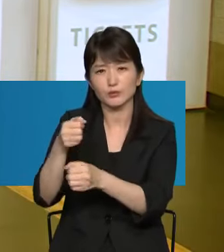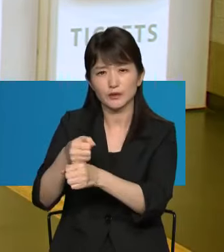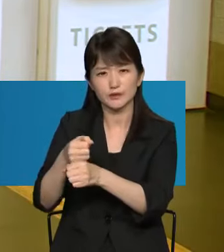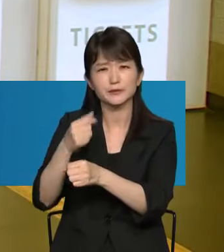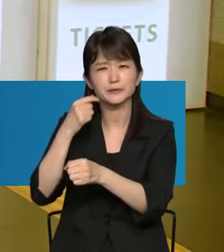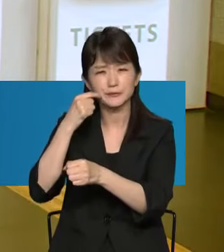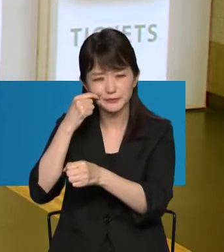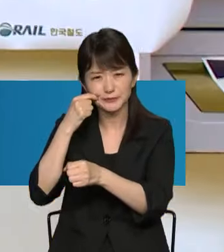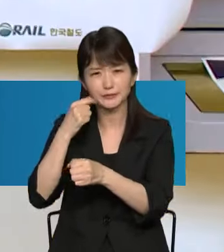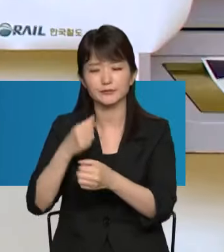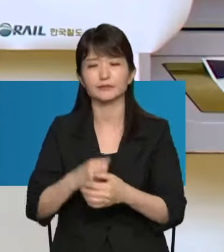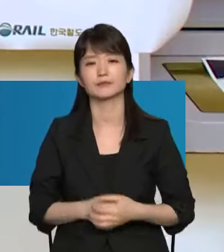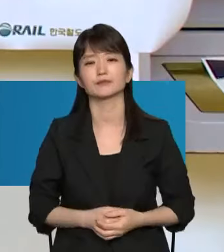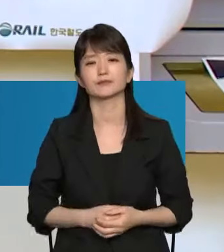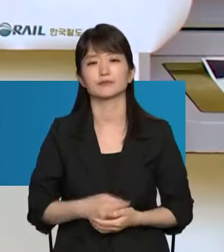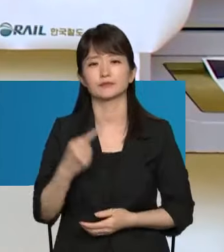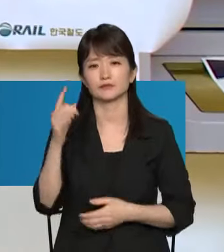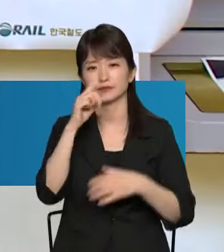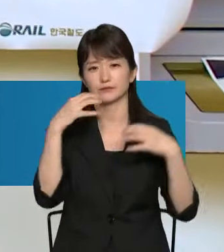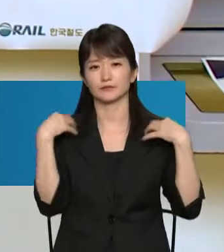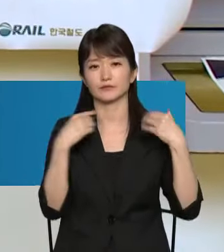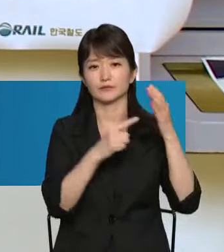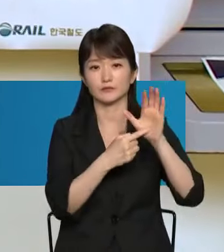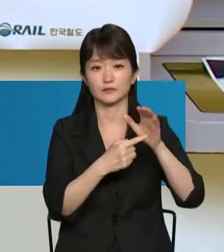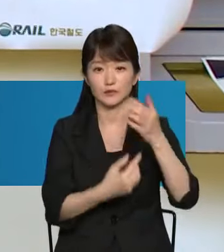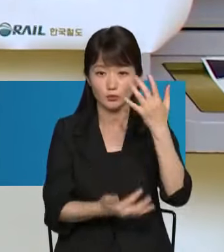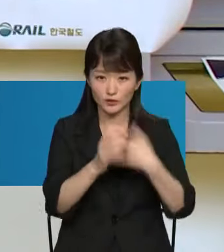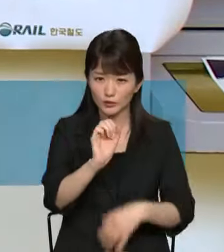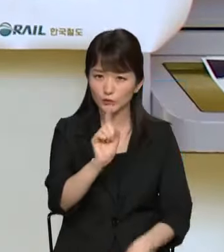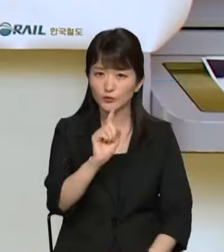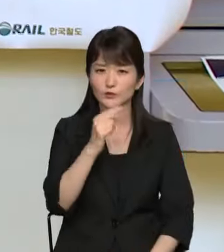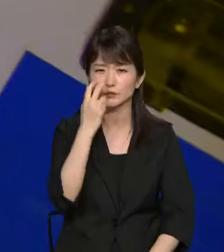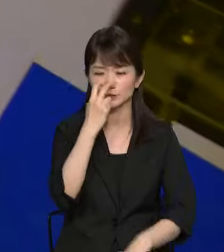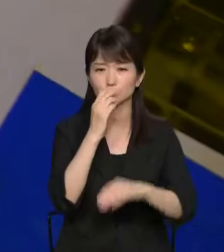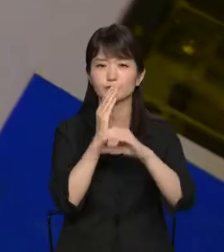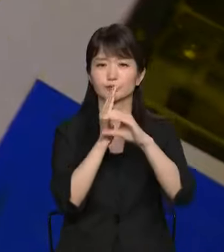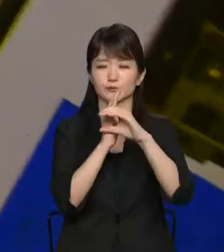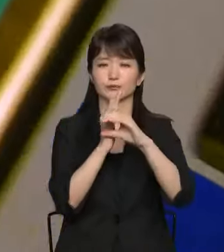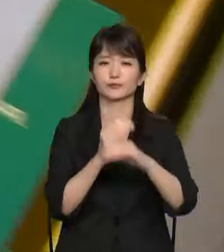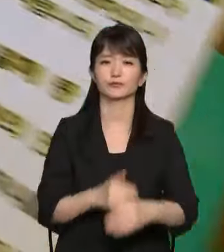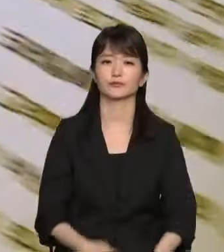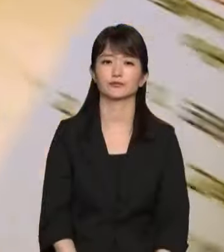정상적으로 이루어지지 못했습니다. 소방당국이 정확한 화재 원인을 조사하고 있습니다.